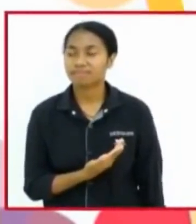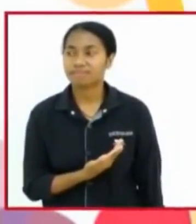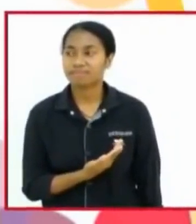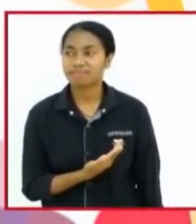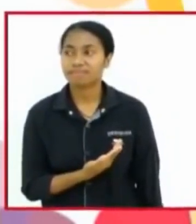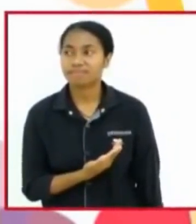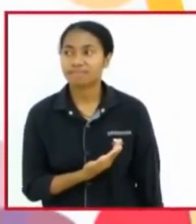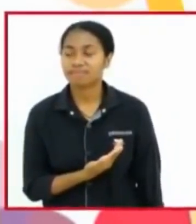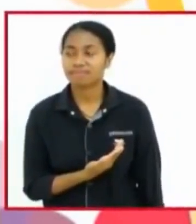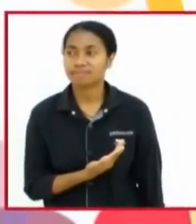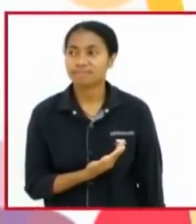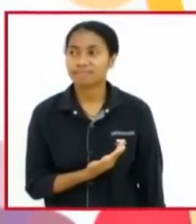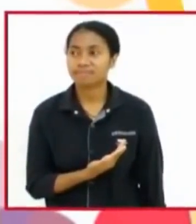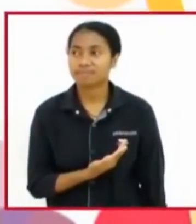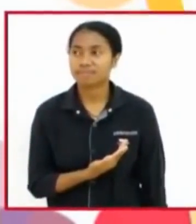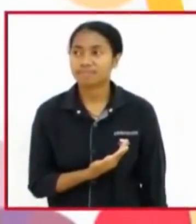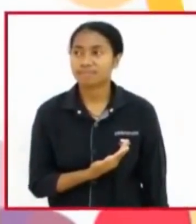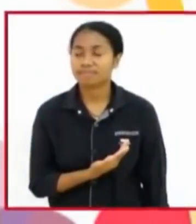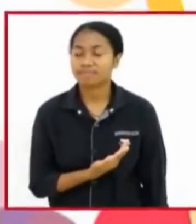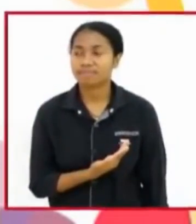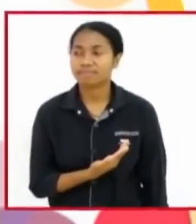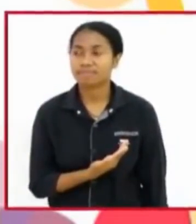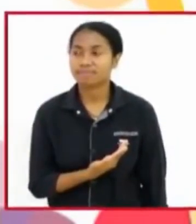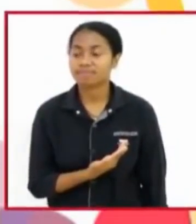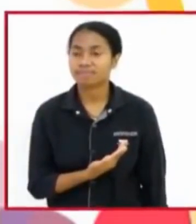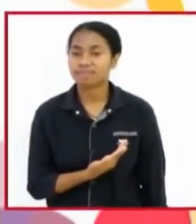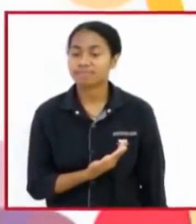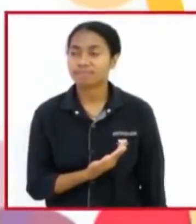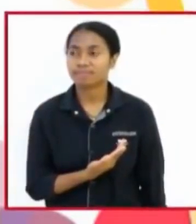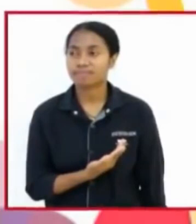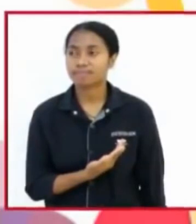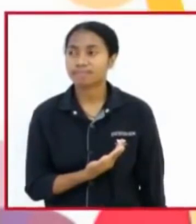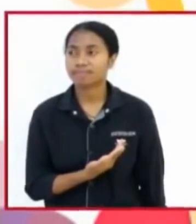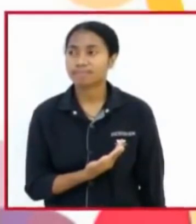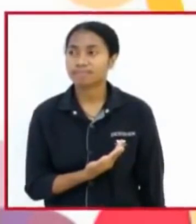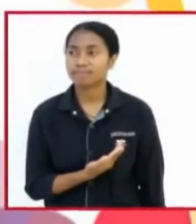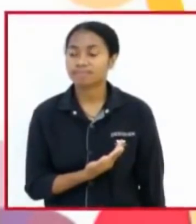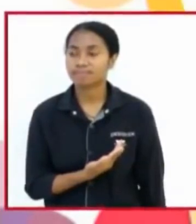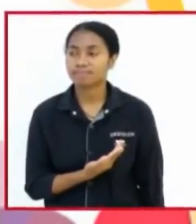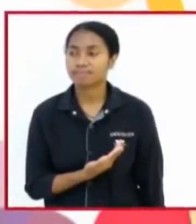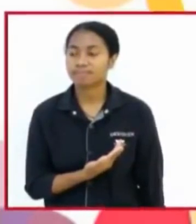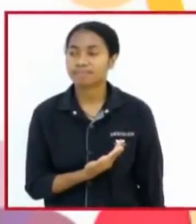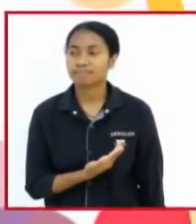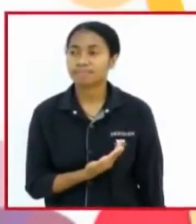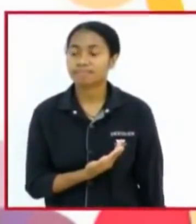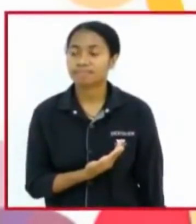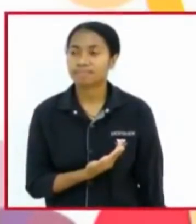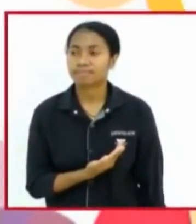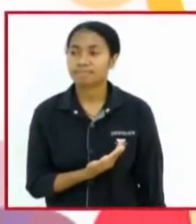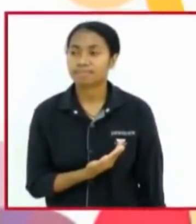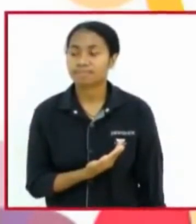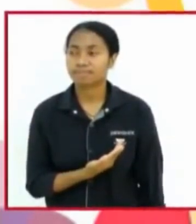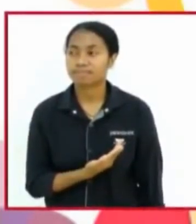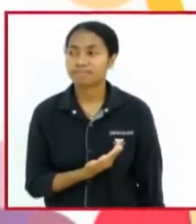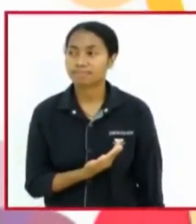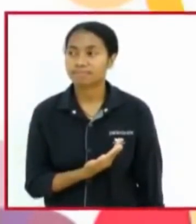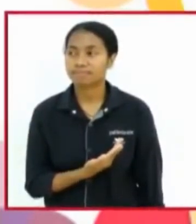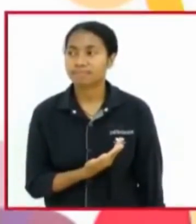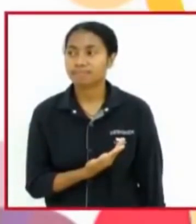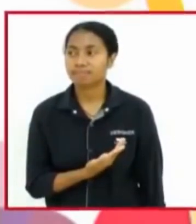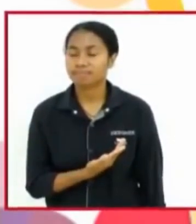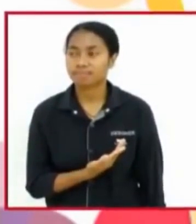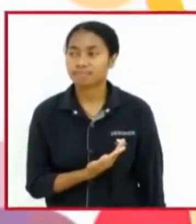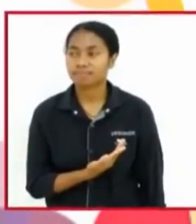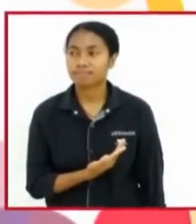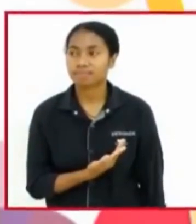membom sampai 25 lapangan militer Arab yang terutama tertutup asap pilot-pilot Israel begitu Mahir sehingga mereka hampir tidak